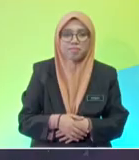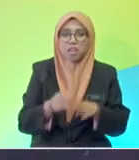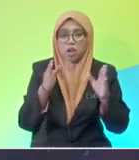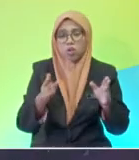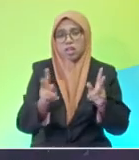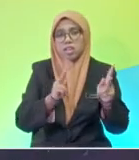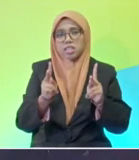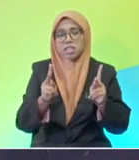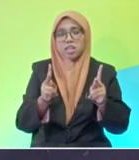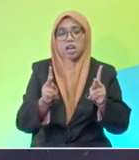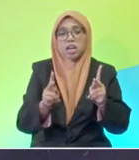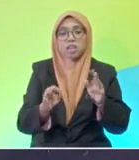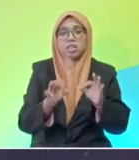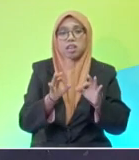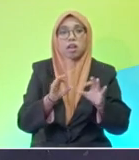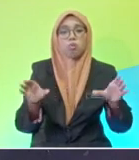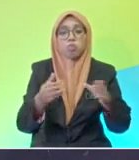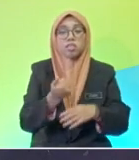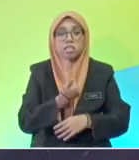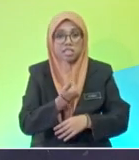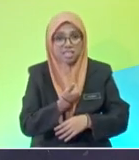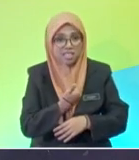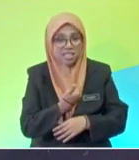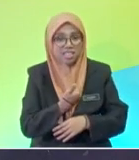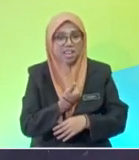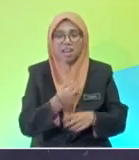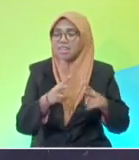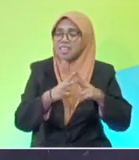sendiri lagi nampak lah istimewa